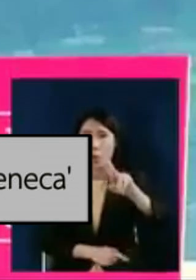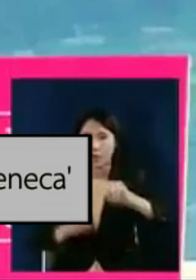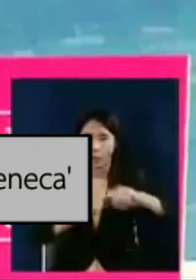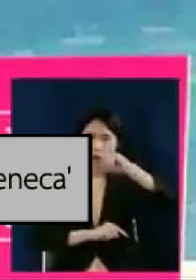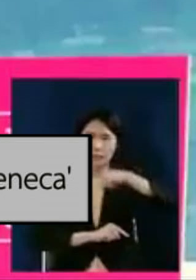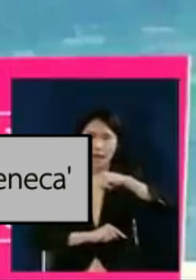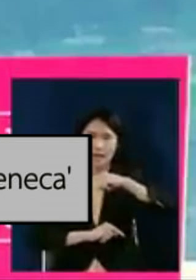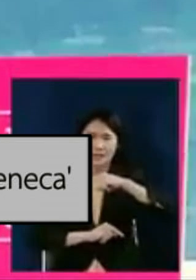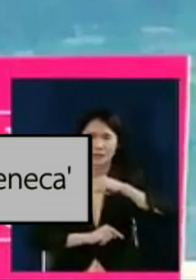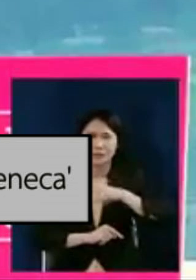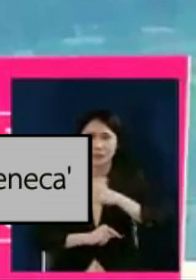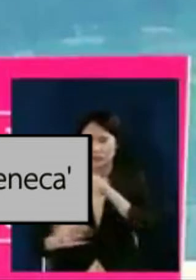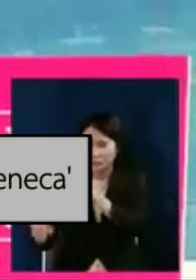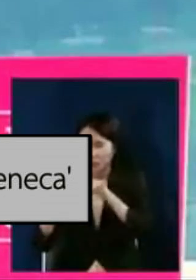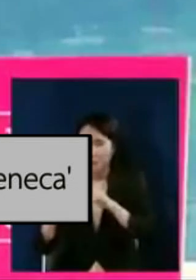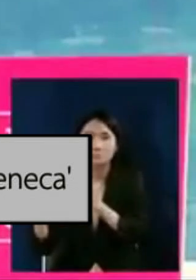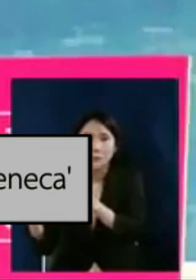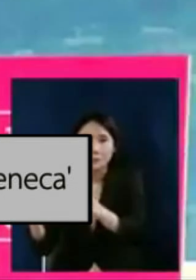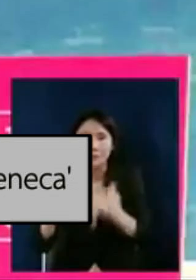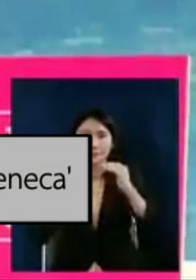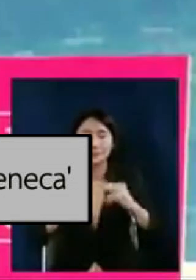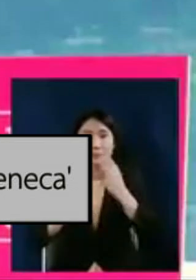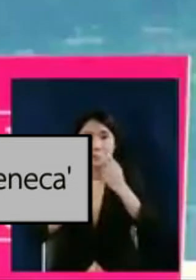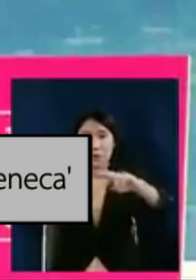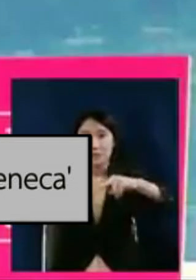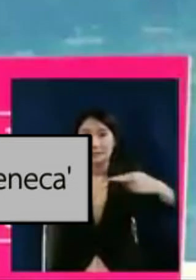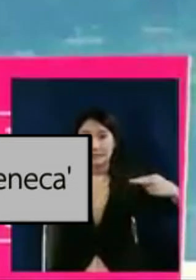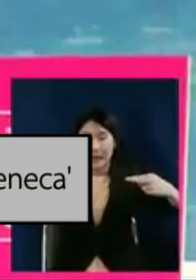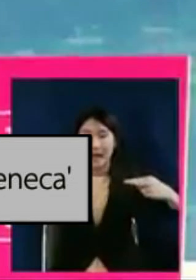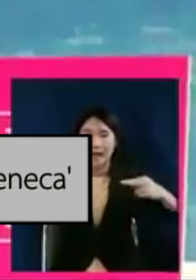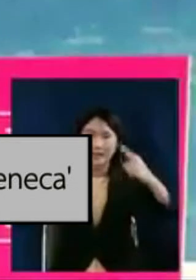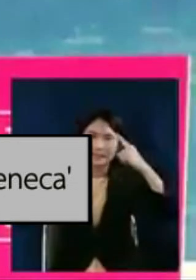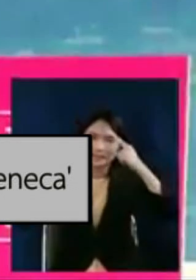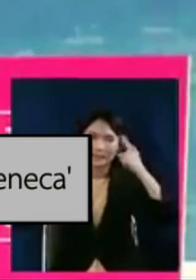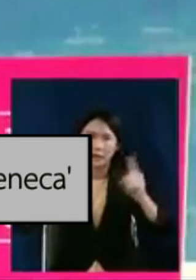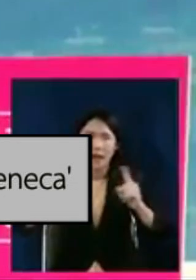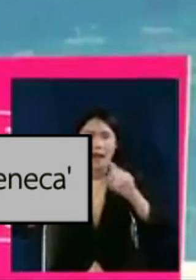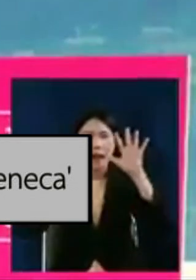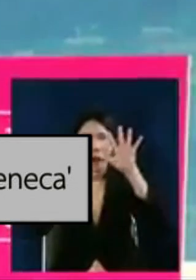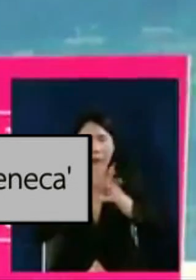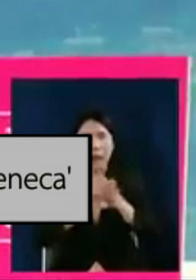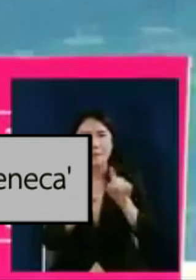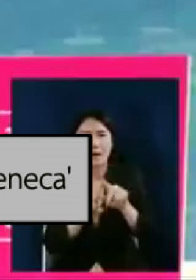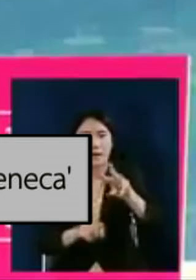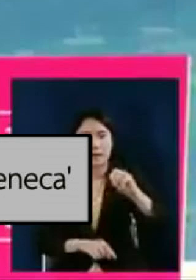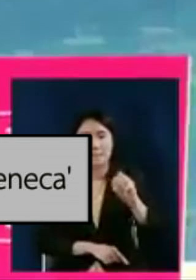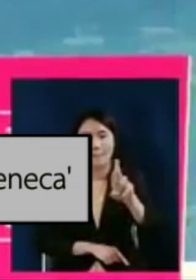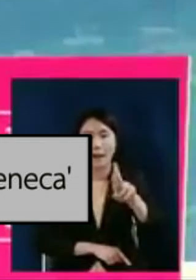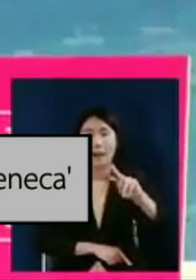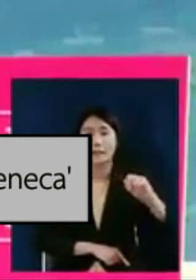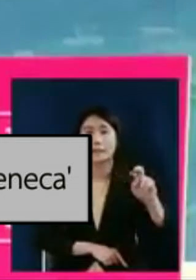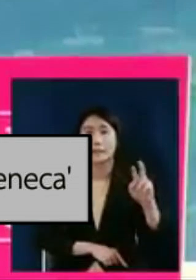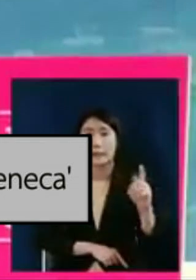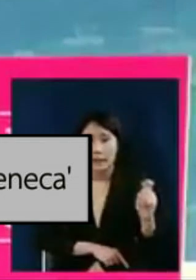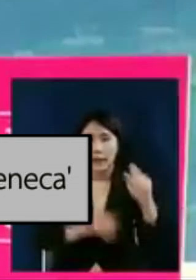ก็ใช้ไวรัส vectorการใช้ไวรัส vectorเนี่ยนะครับก็พูดไงบ้างคล้ายกับ mrnaตรงที่ว่าเอา